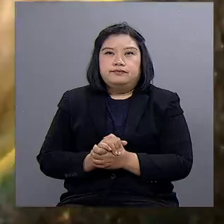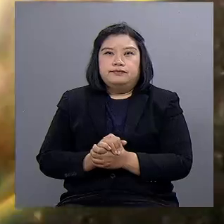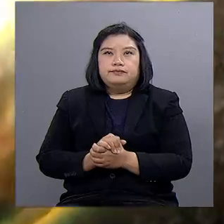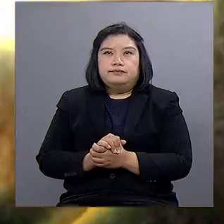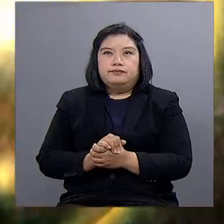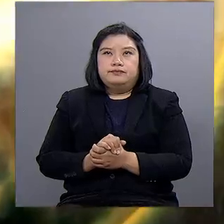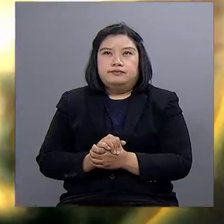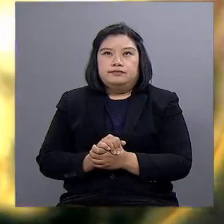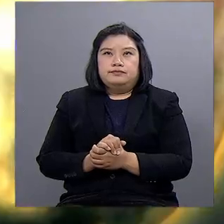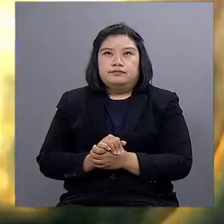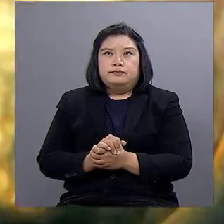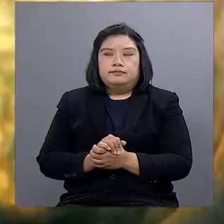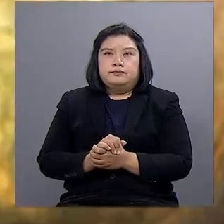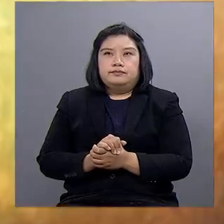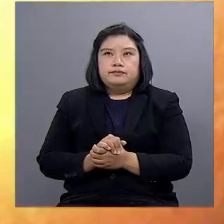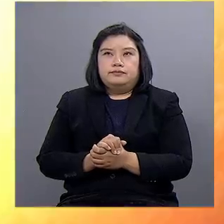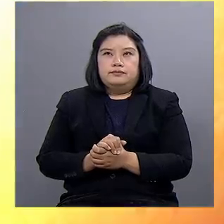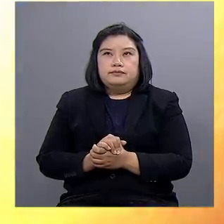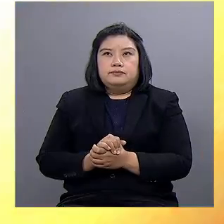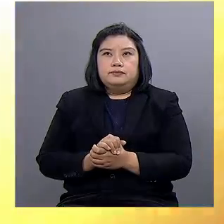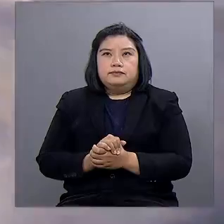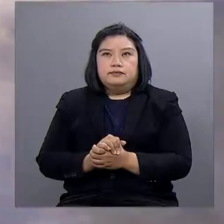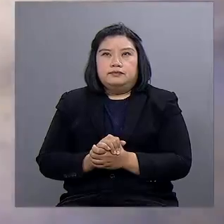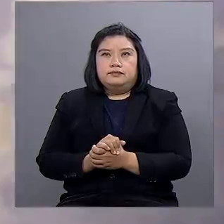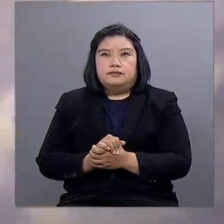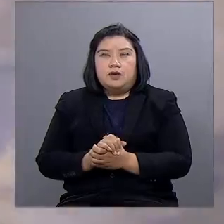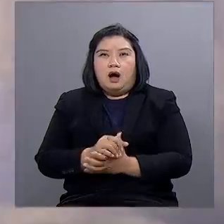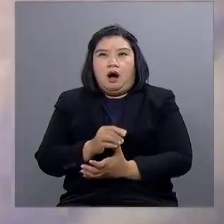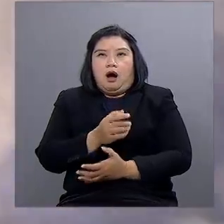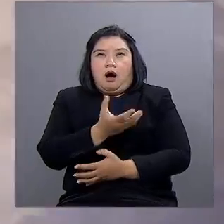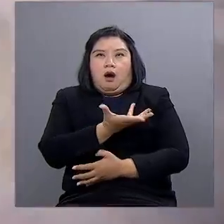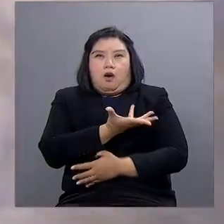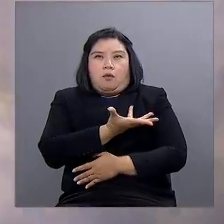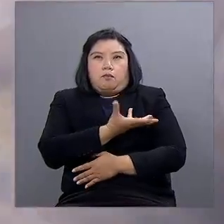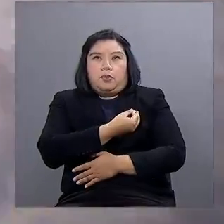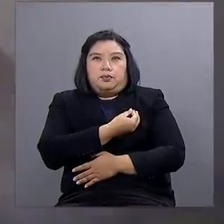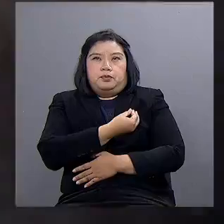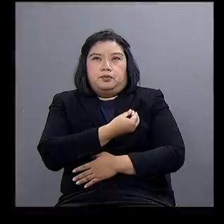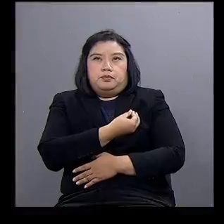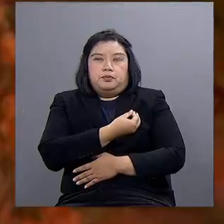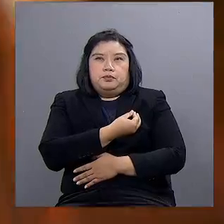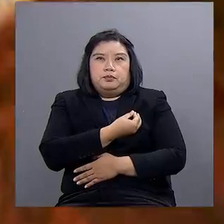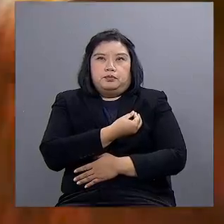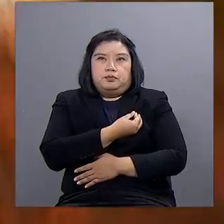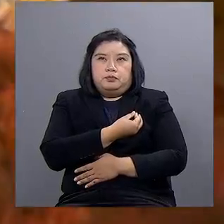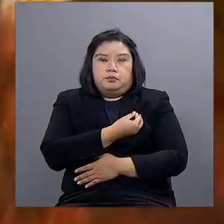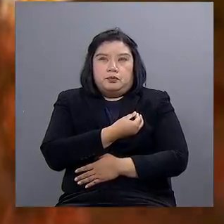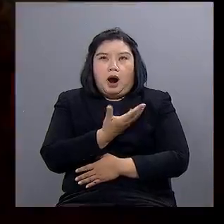เมื่อลมหายใจสุดท้ายของนนทกสิ้นสุดจิตของมันก็จุติมาเกิดยังโลกมนุษย์ทัน